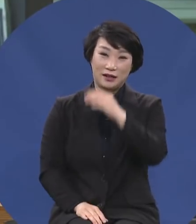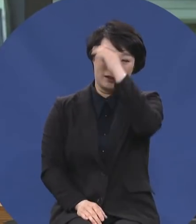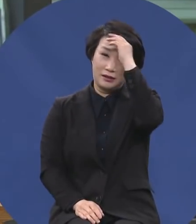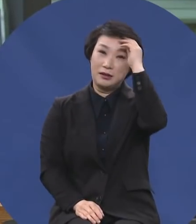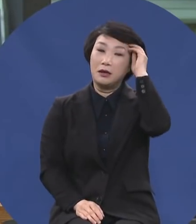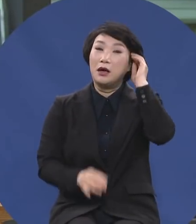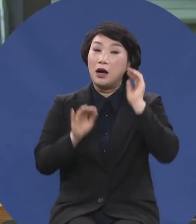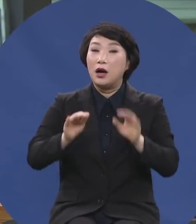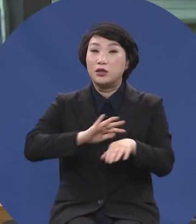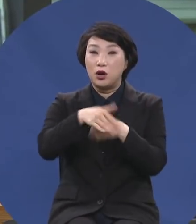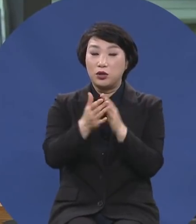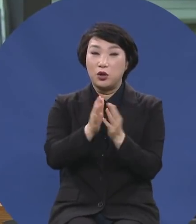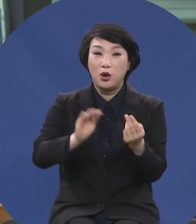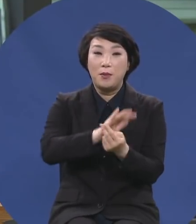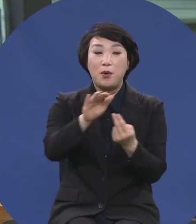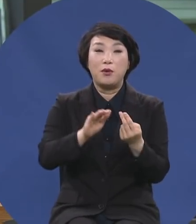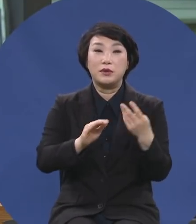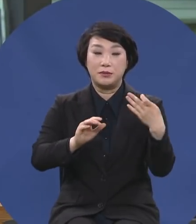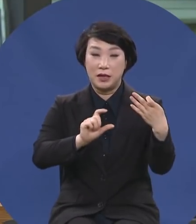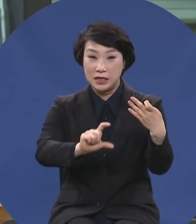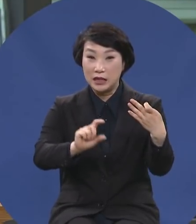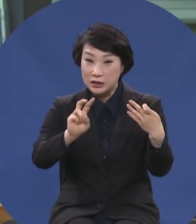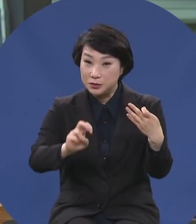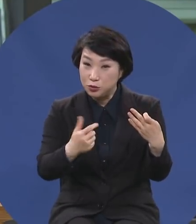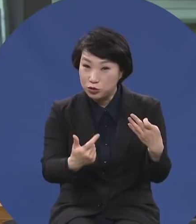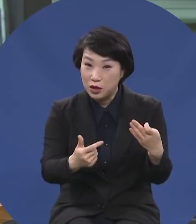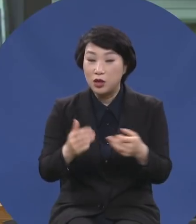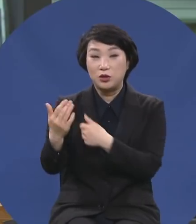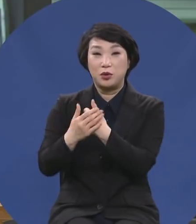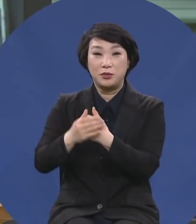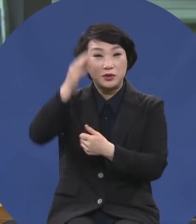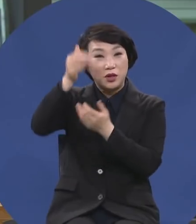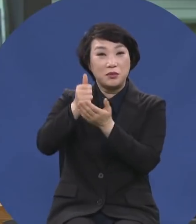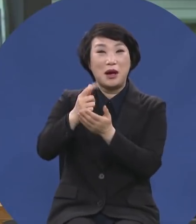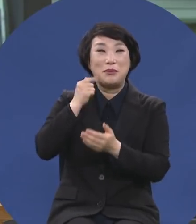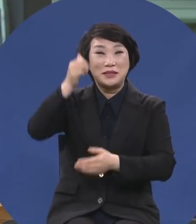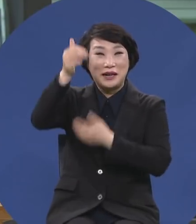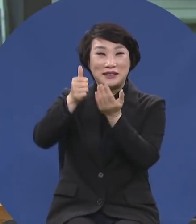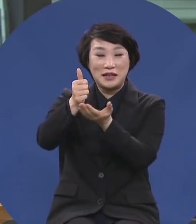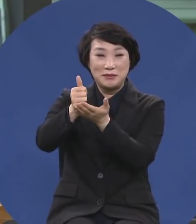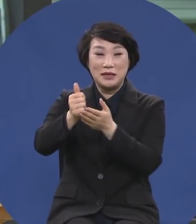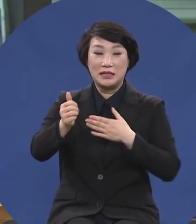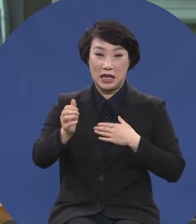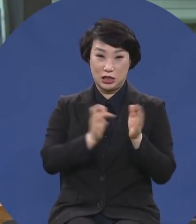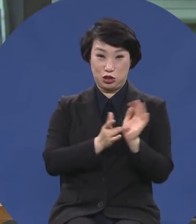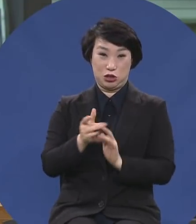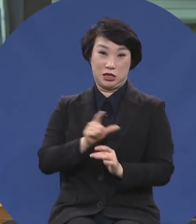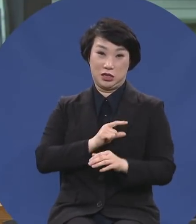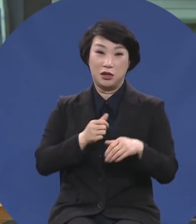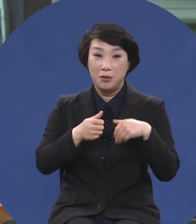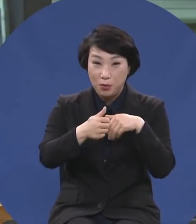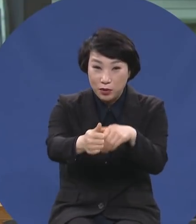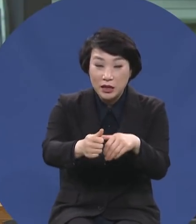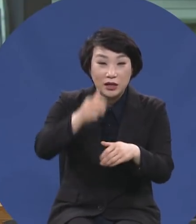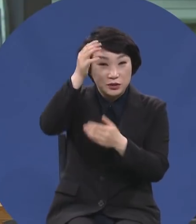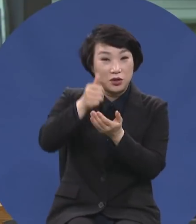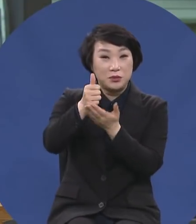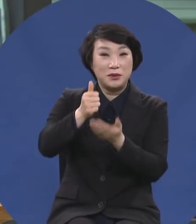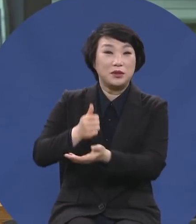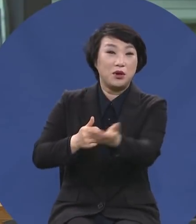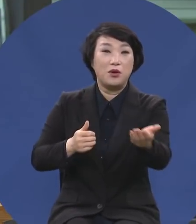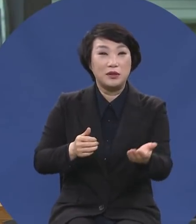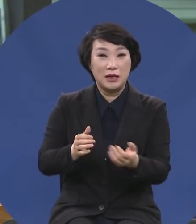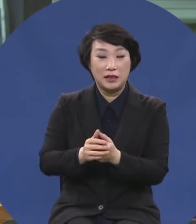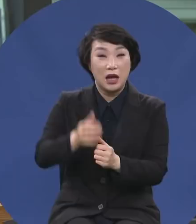축원합니다. 요한복음 14장 26절에 보혜사 곧 아버지께서 내 이름으로 보내실